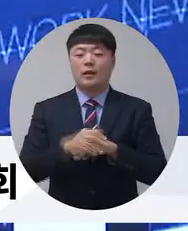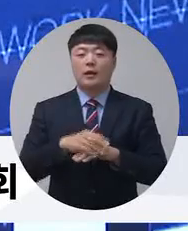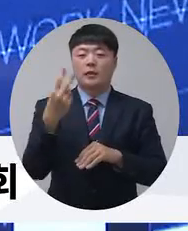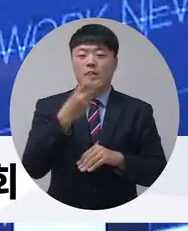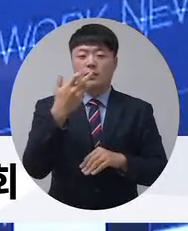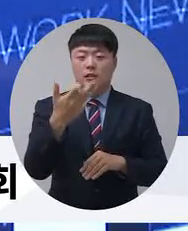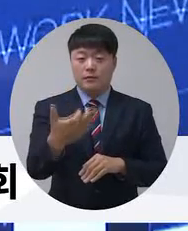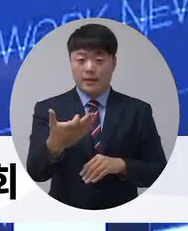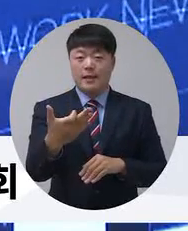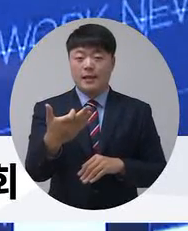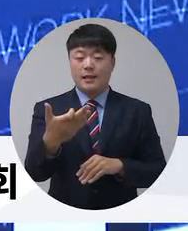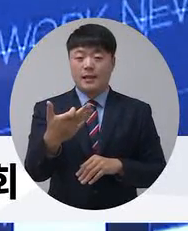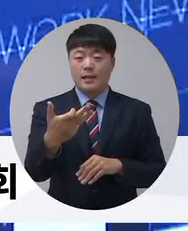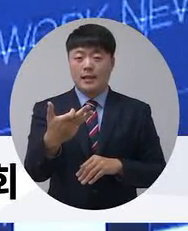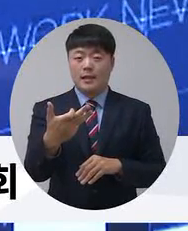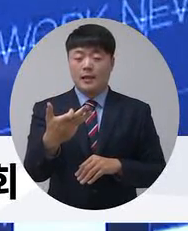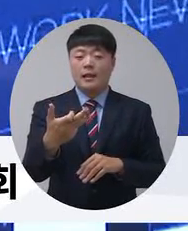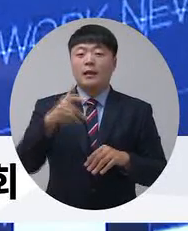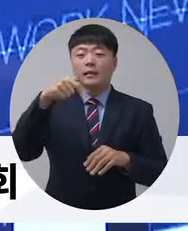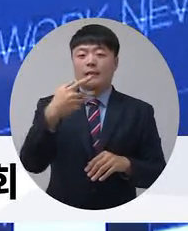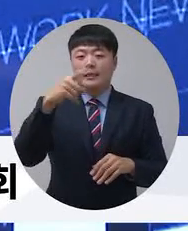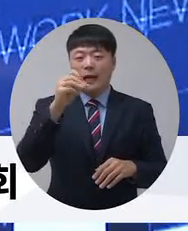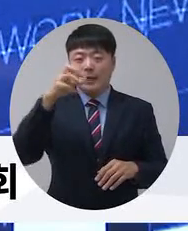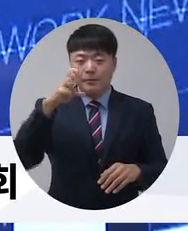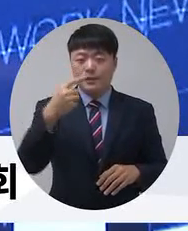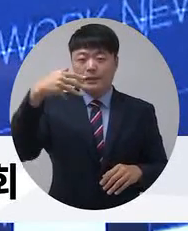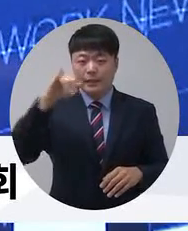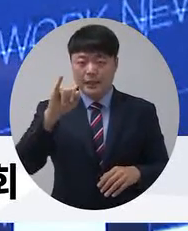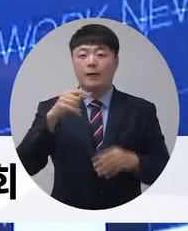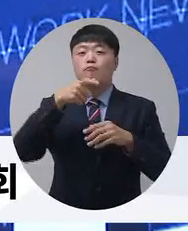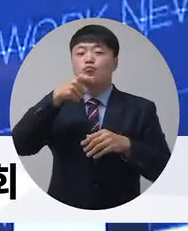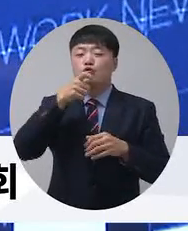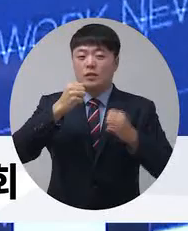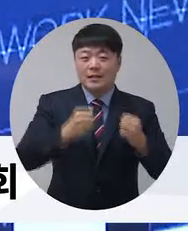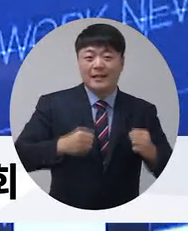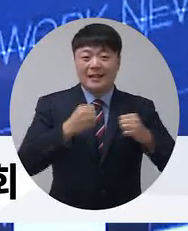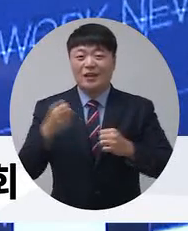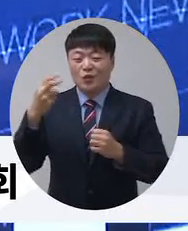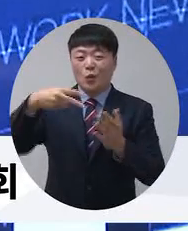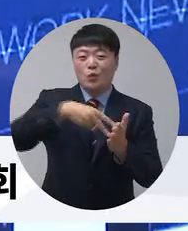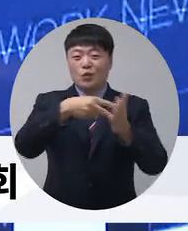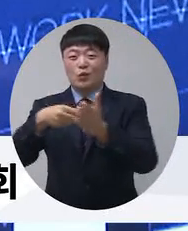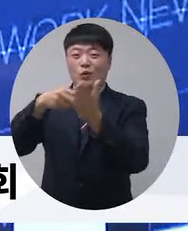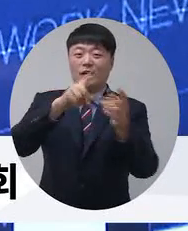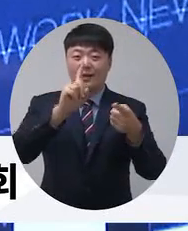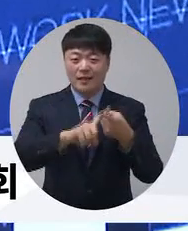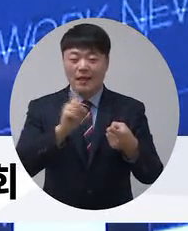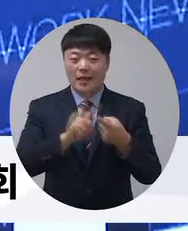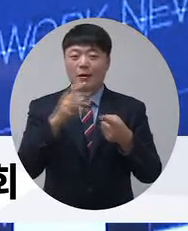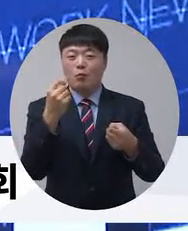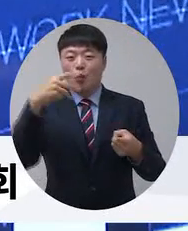2018 합천 파이널 그랑프리 전국 수상 스키 및 웨이크보드 대회가 지난 27일부터 이틀간 봉산 수상